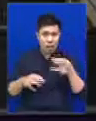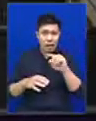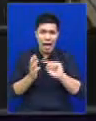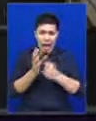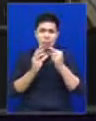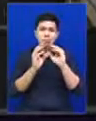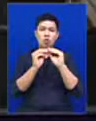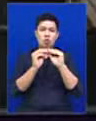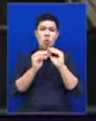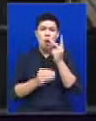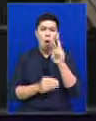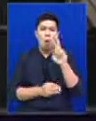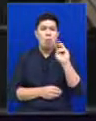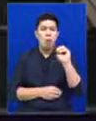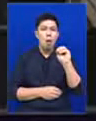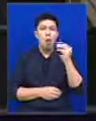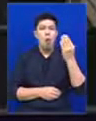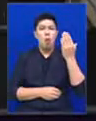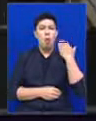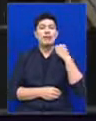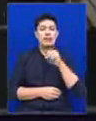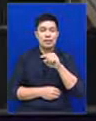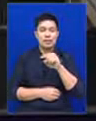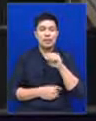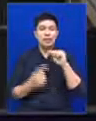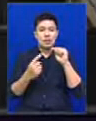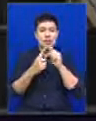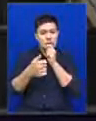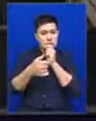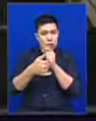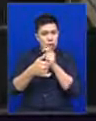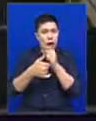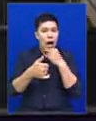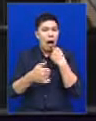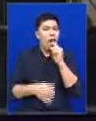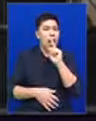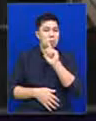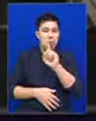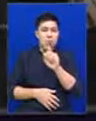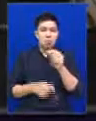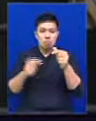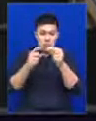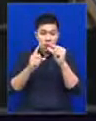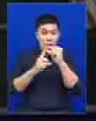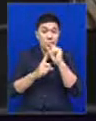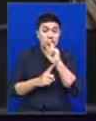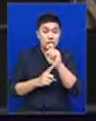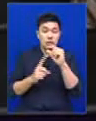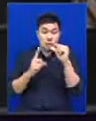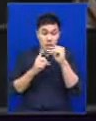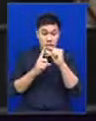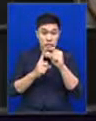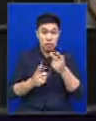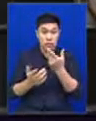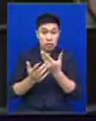ประชุมครม.อยู่ครั้งหนึ่งแล้วก็มีการสอบถามโดยใช้ยื่นคำถามว่ามีเรื่องเกี่ยวกับเรื่องของ